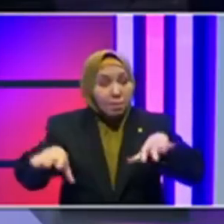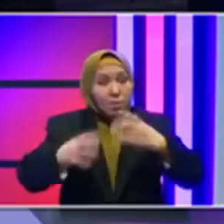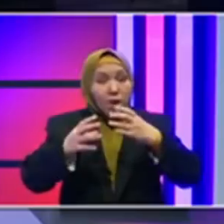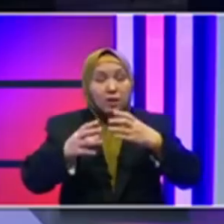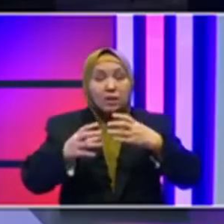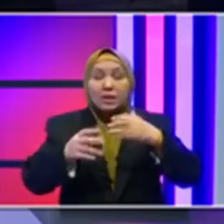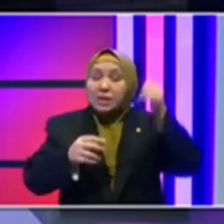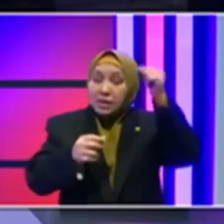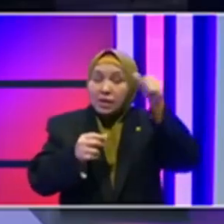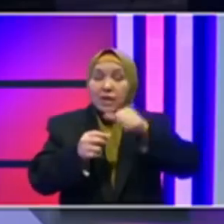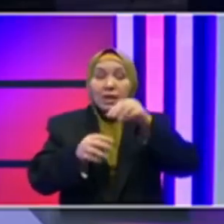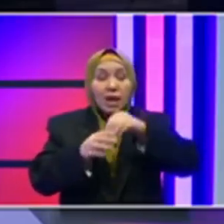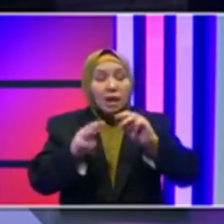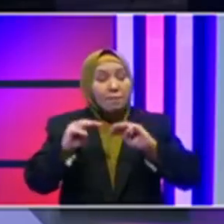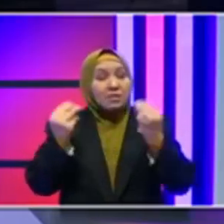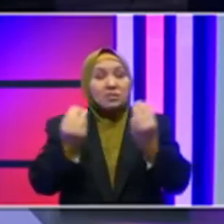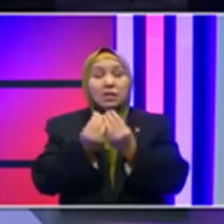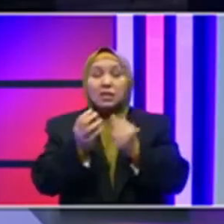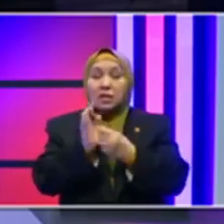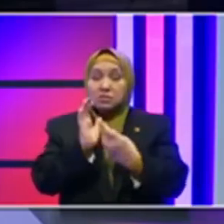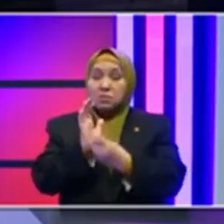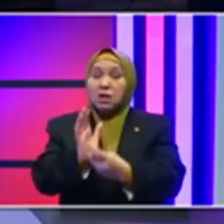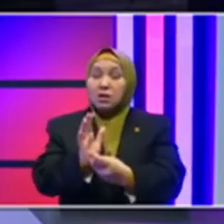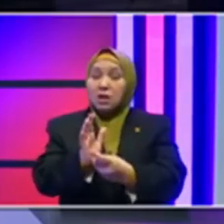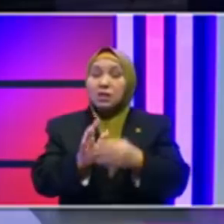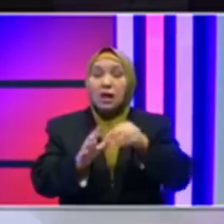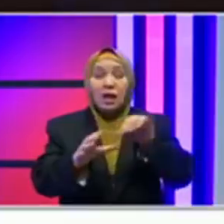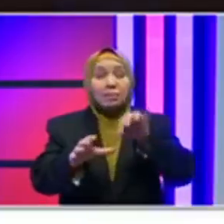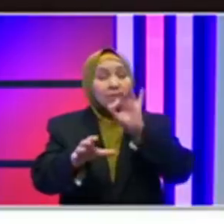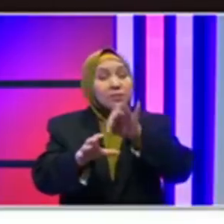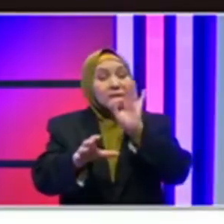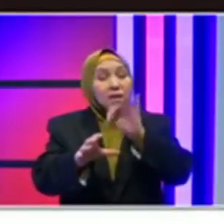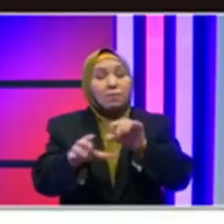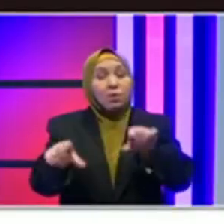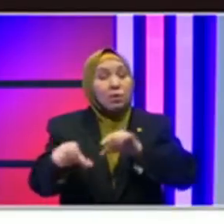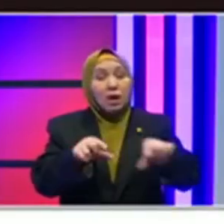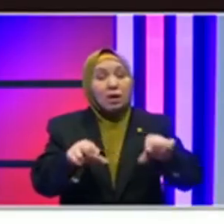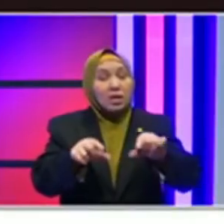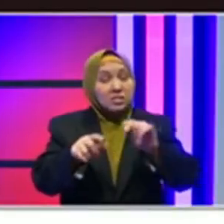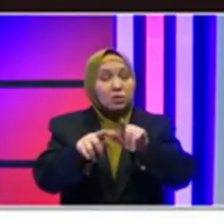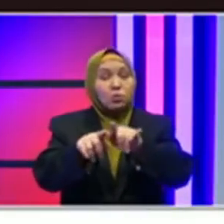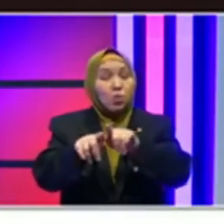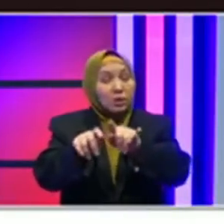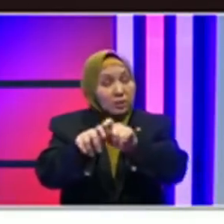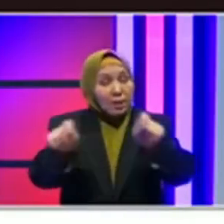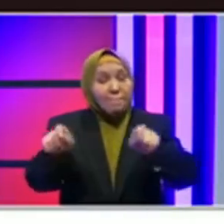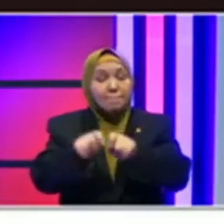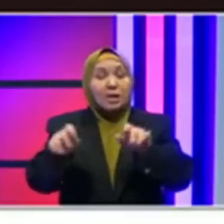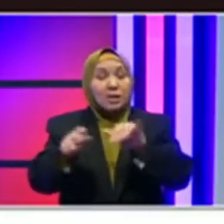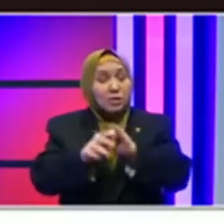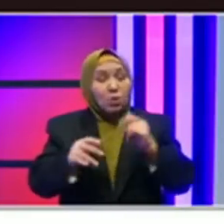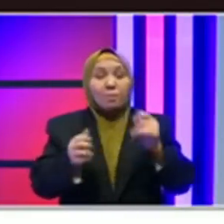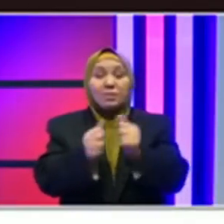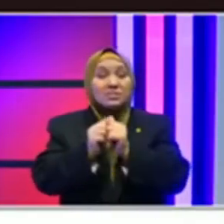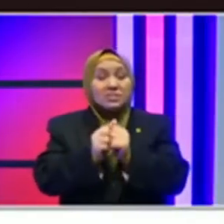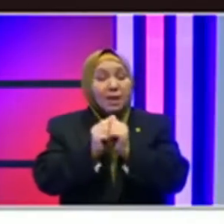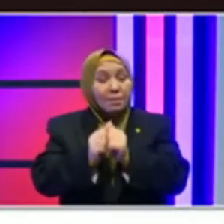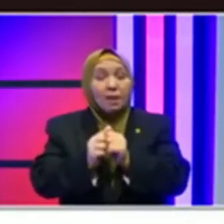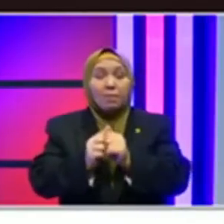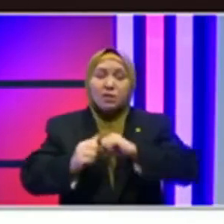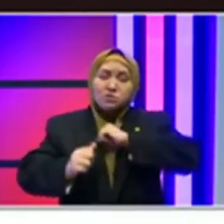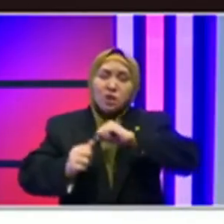Ingatkan dalam masyarakat dengan sumbangan dalam tabung gerakan Alquran satu platform kita bersama ya kita berjuang dengan